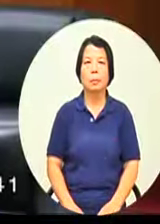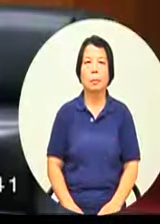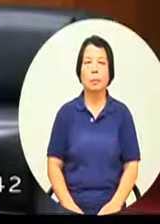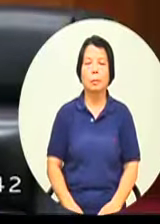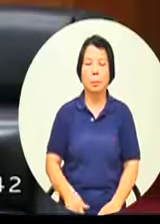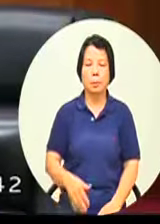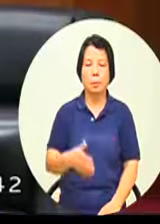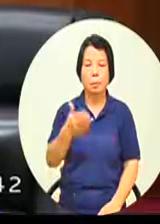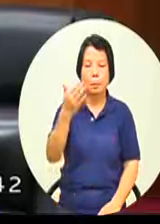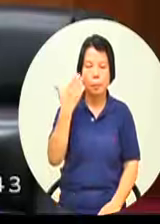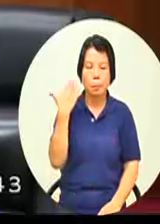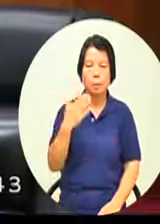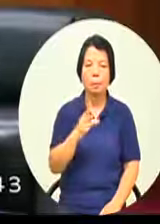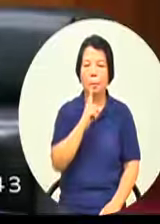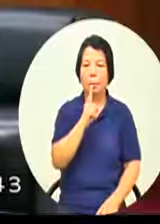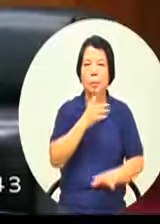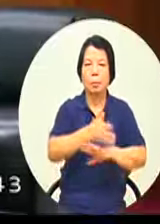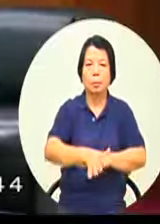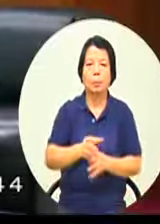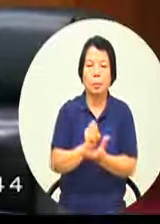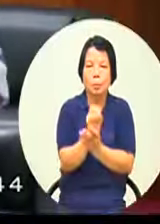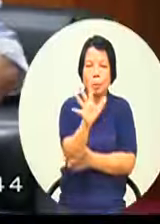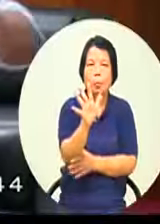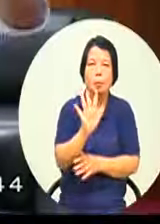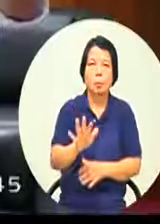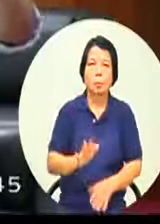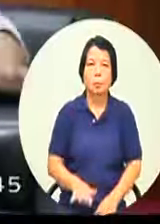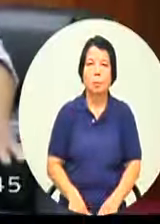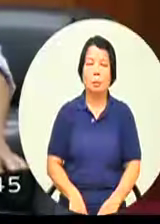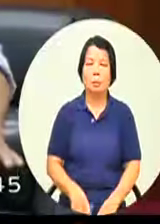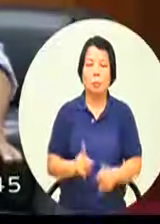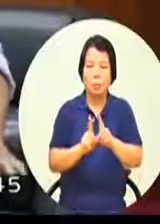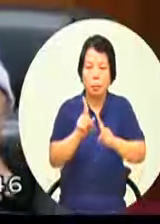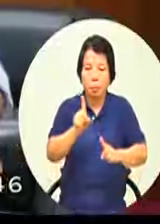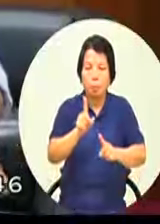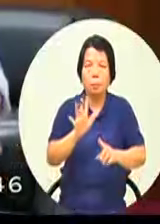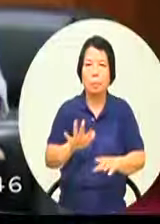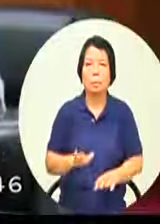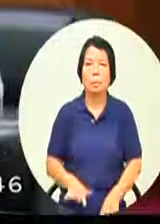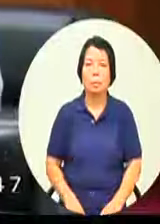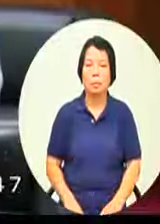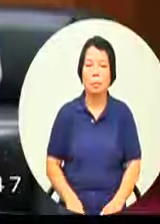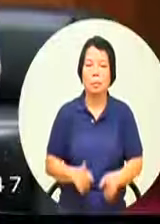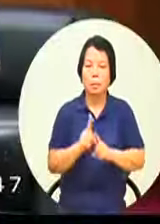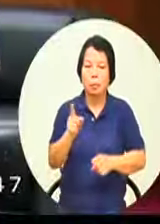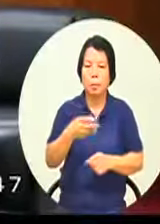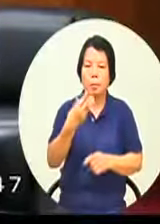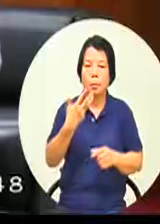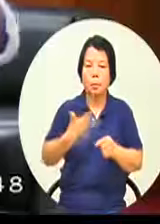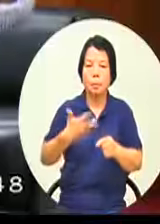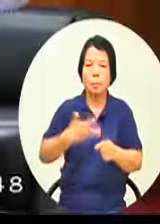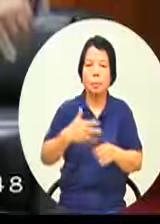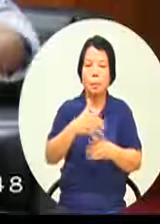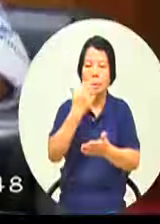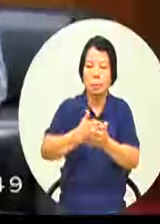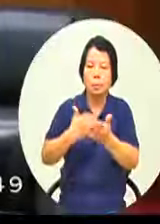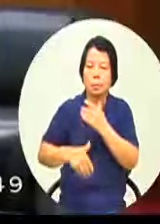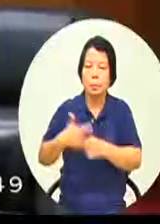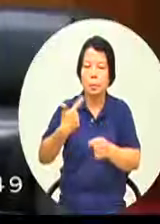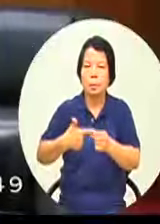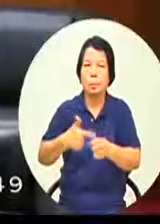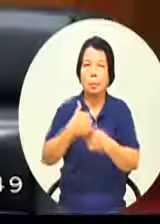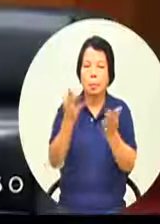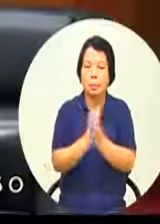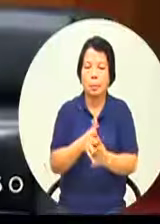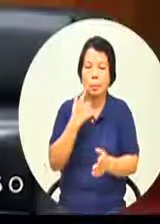上次我也抛泼过那个影片，然后它的那个落差已经从差不多八米，现在剩下六米，从上面就可以跳下去